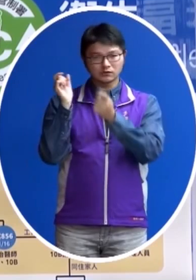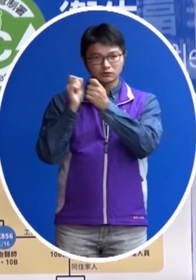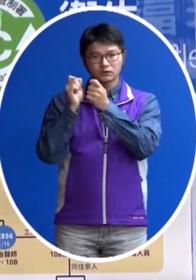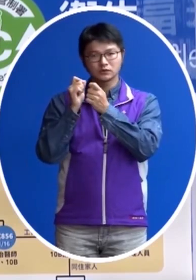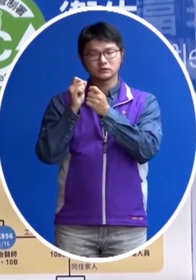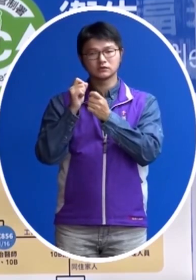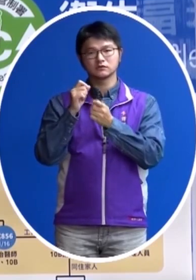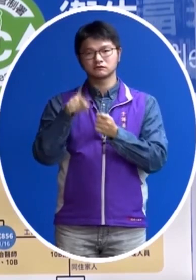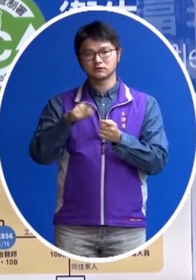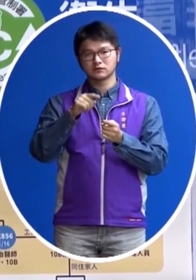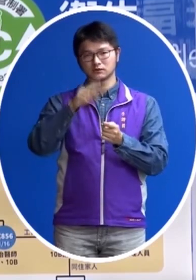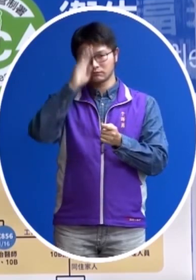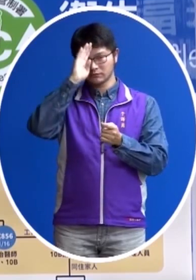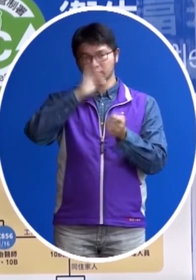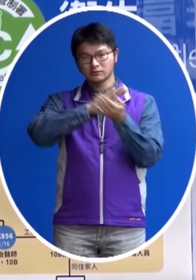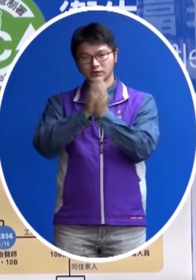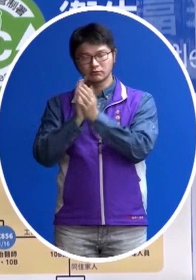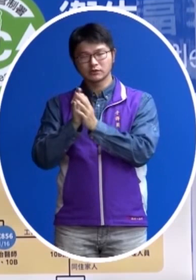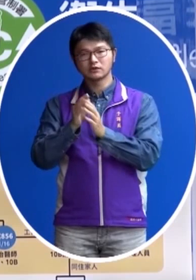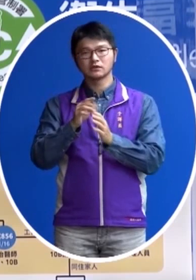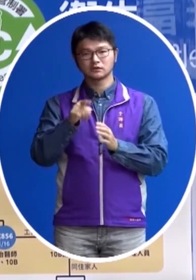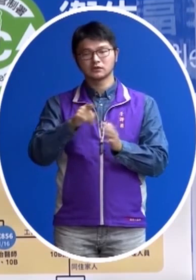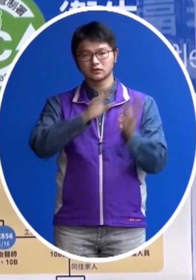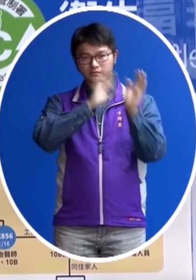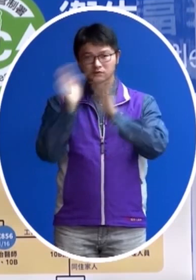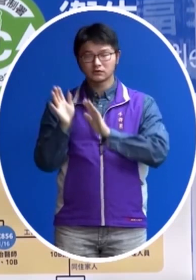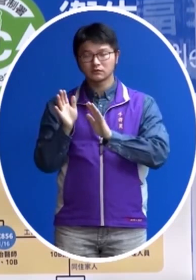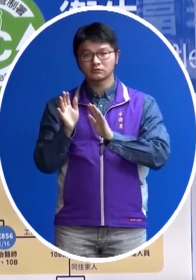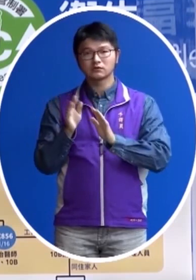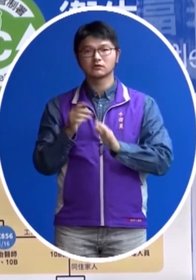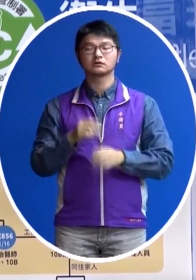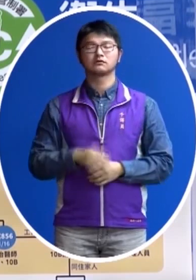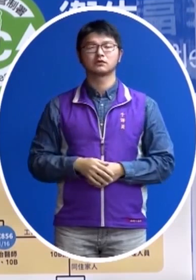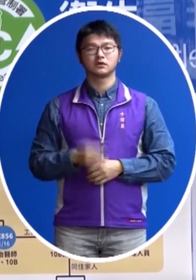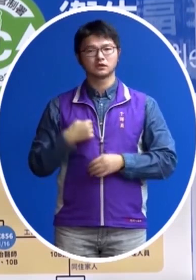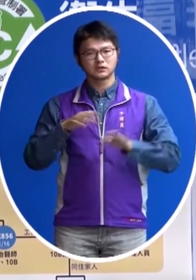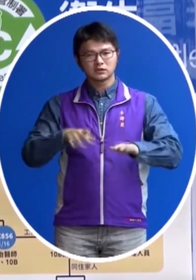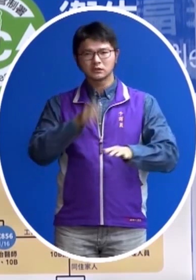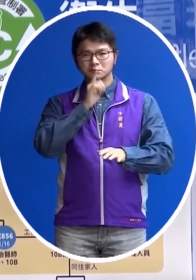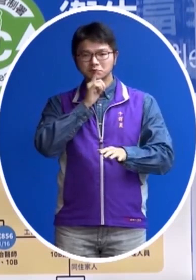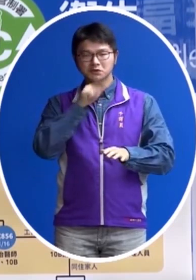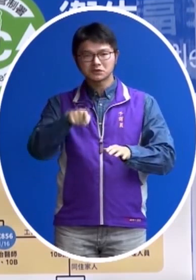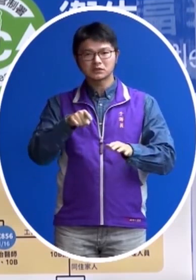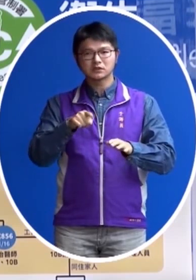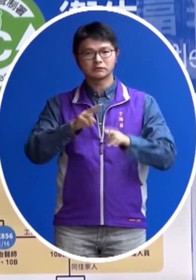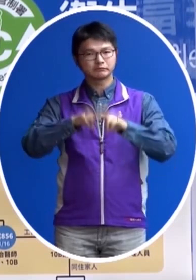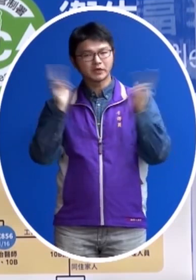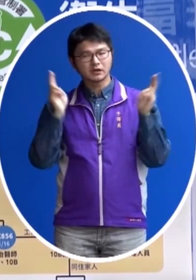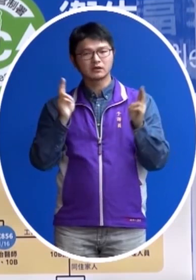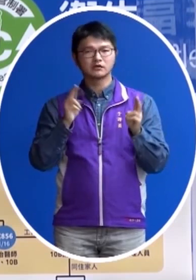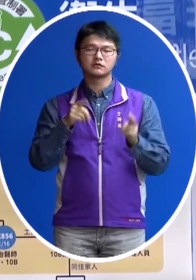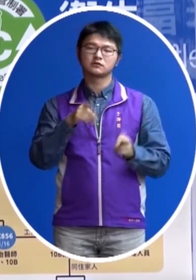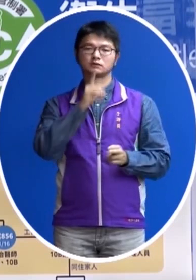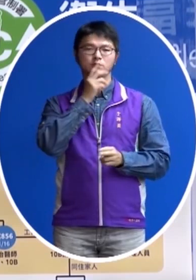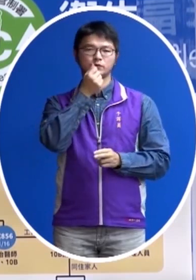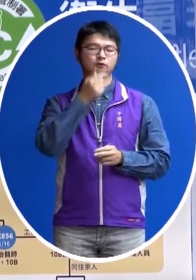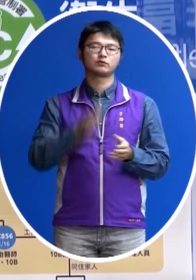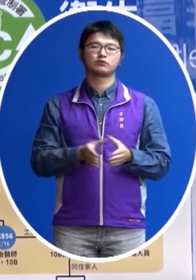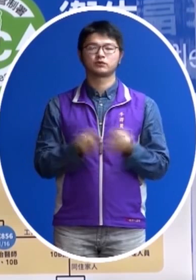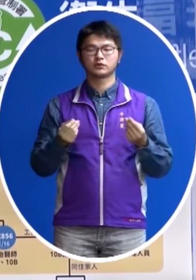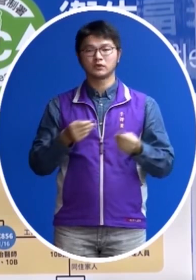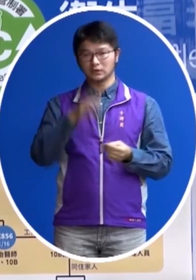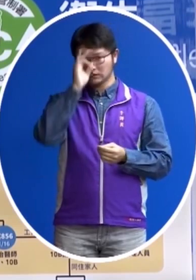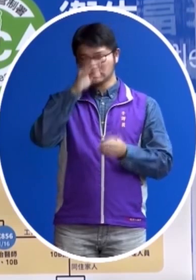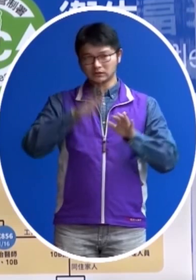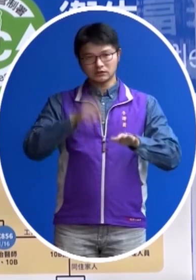整体发展的一个情况。哦，那现在来谈这个，还可能言之过早了哈。看这两天的一个疫情